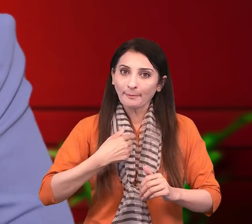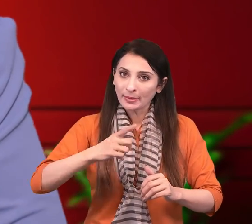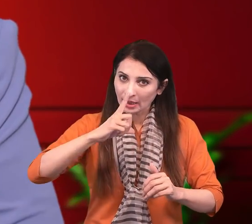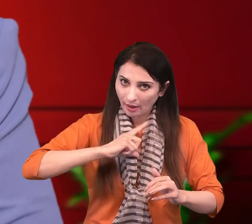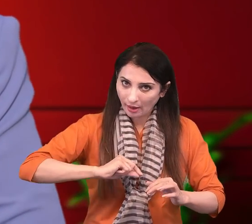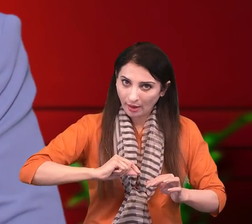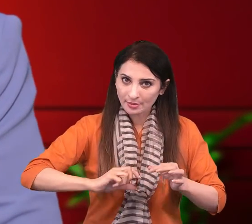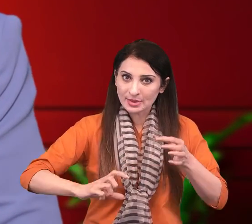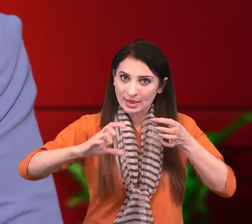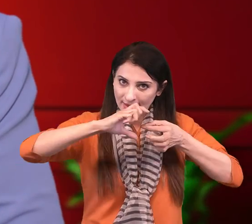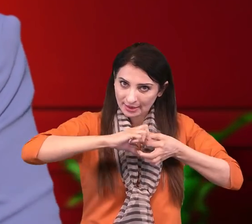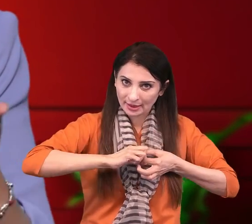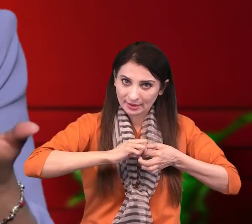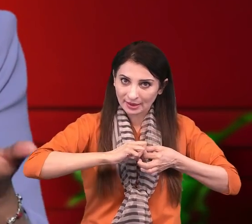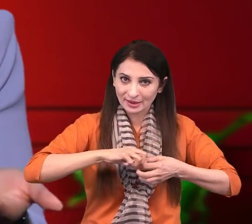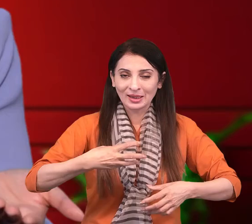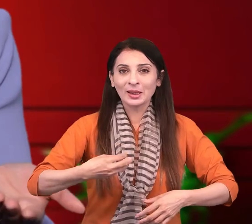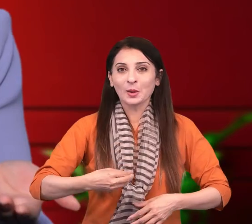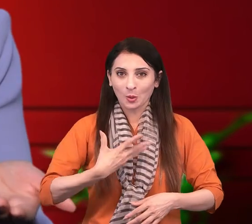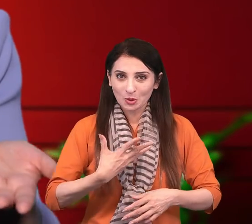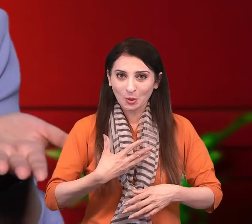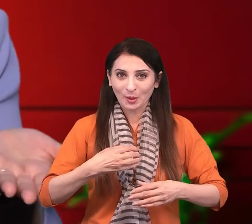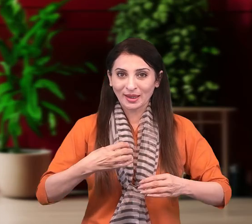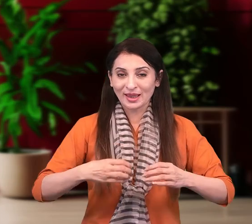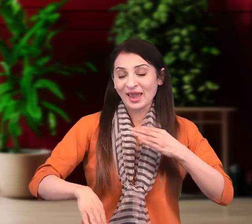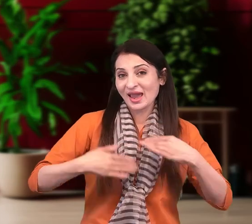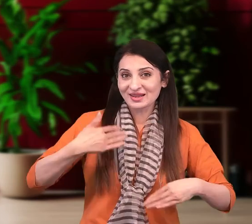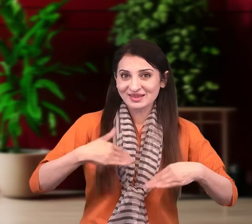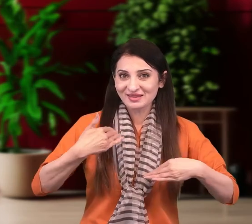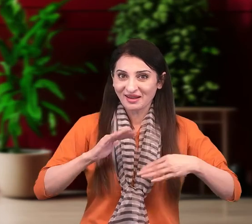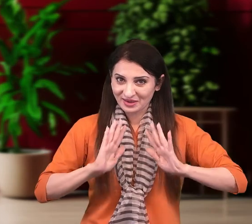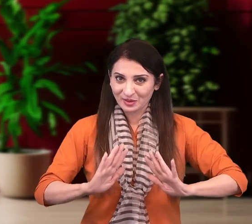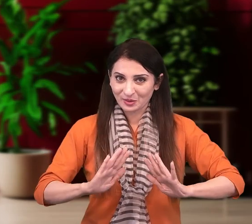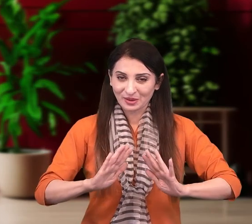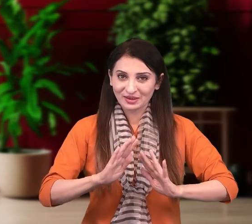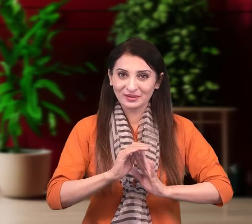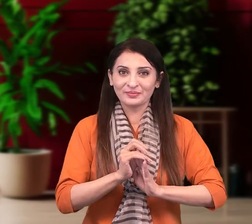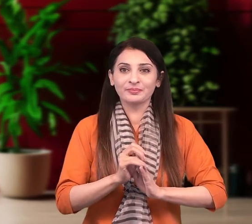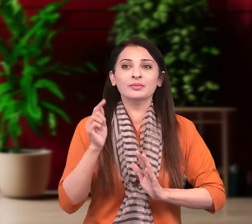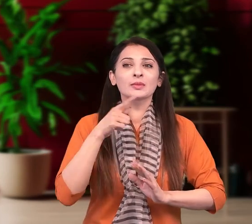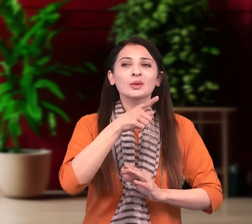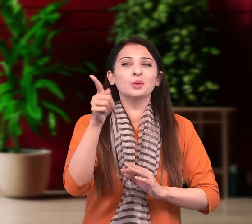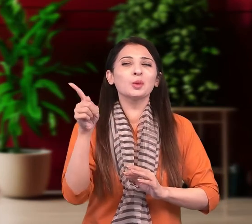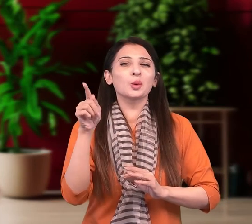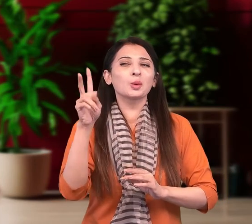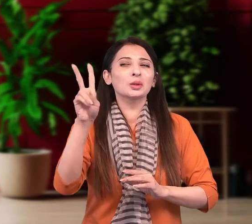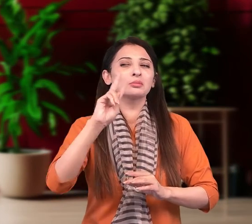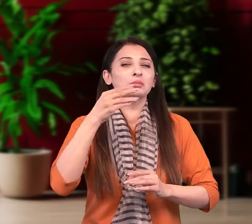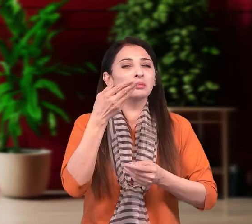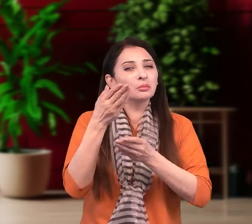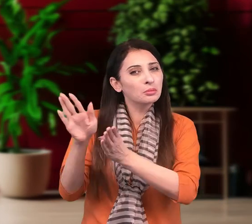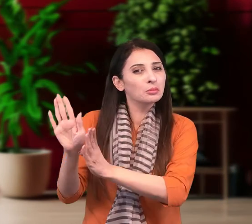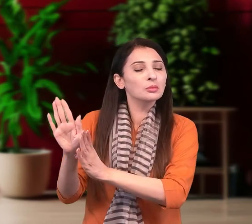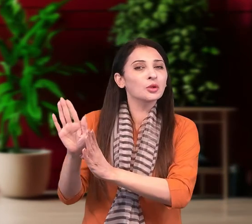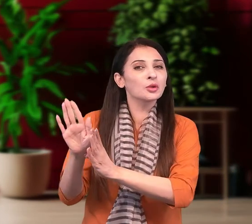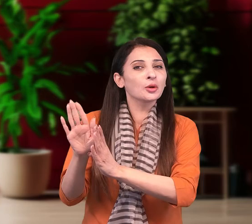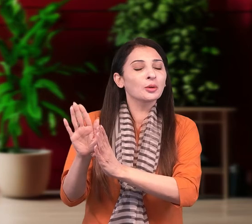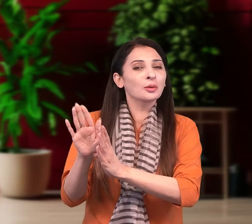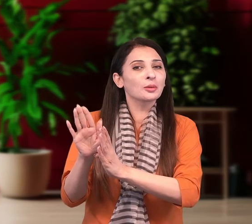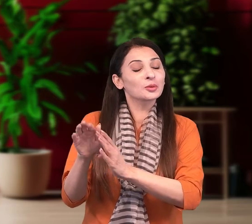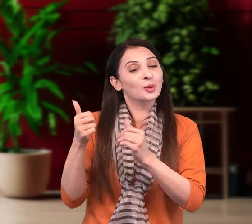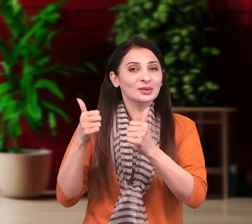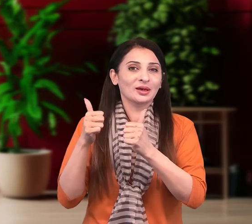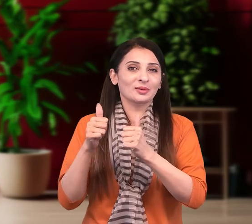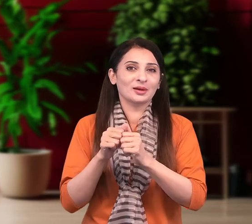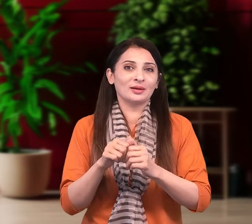कि क्या सही है क्या गलत है, और जज अल्टीमेटली अल्लाह है. सो जितना आप अपने आप से